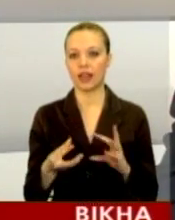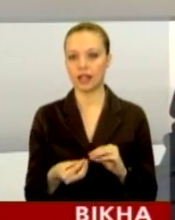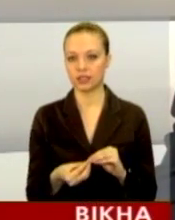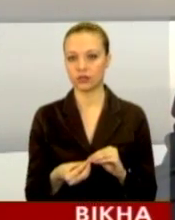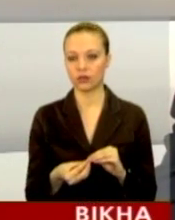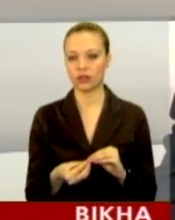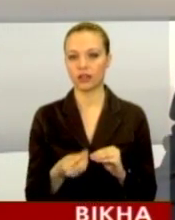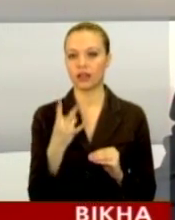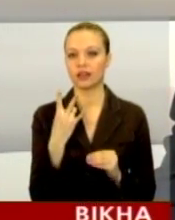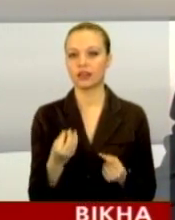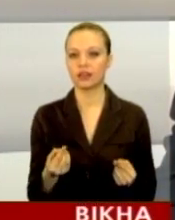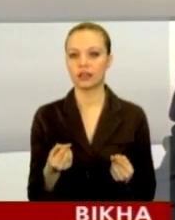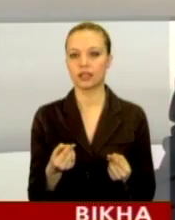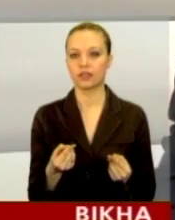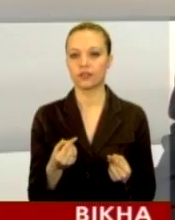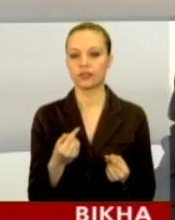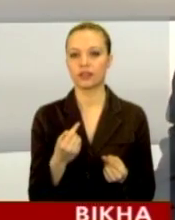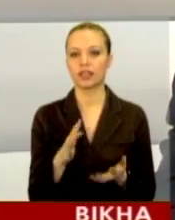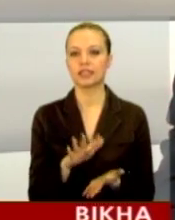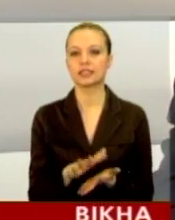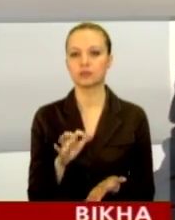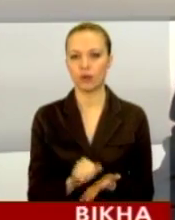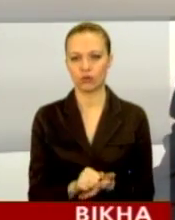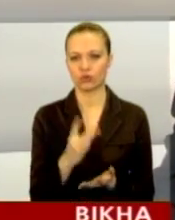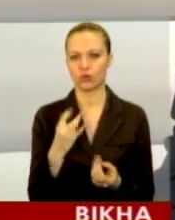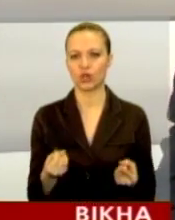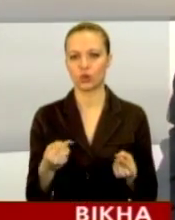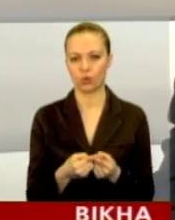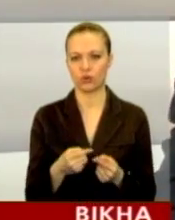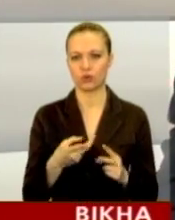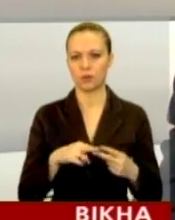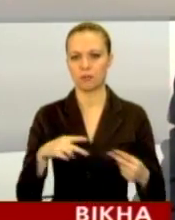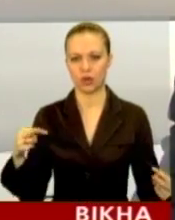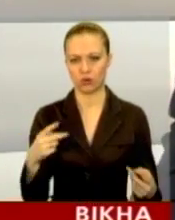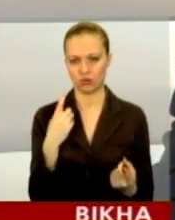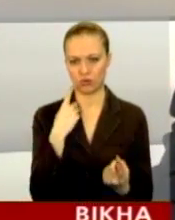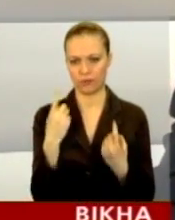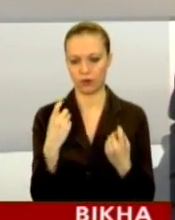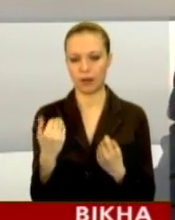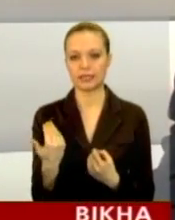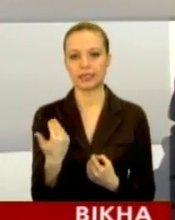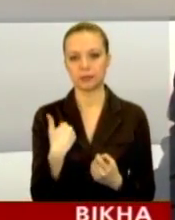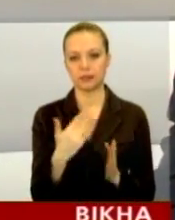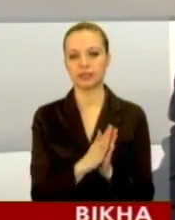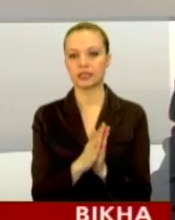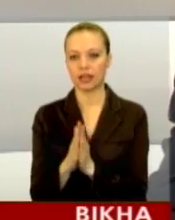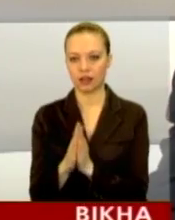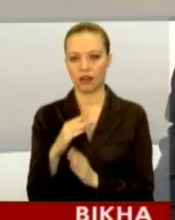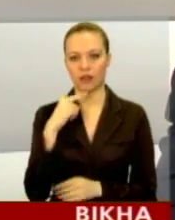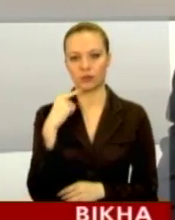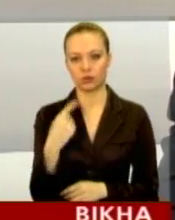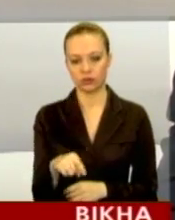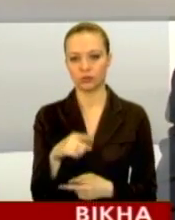не точної, споплюженої, перекрученої інформації. Ми закликаємо